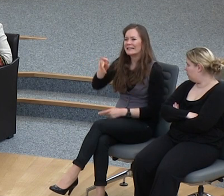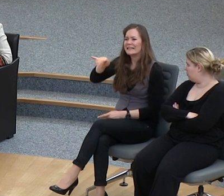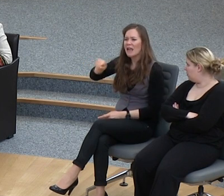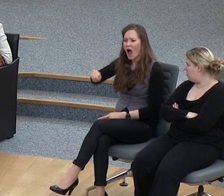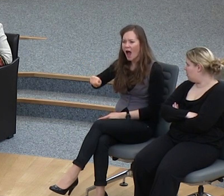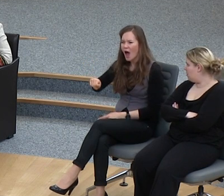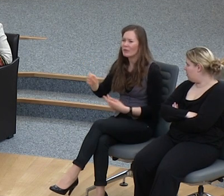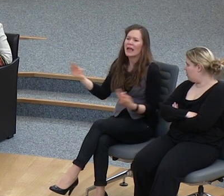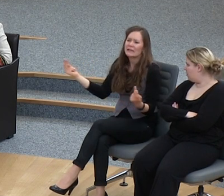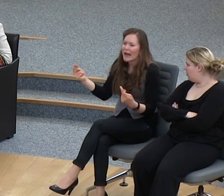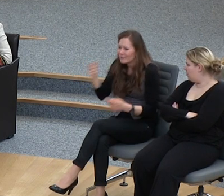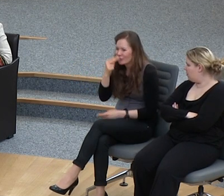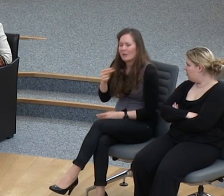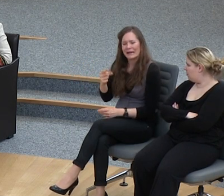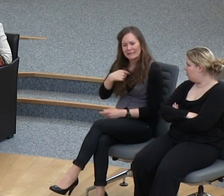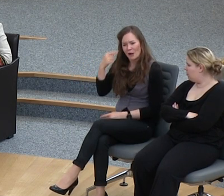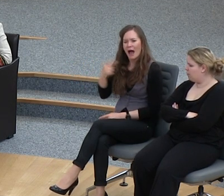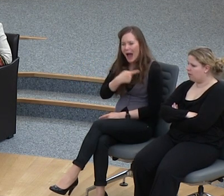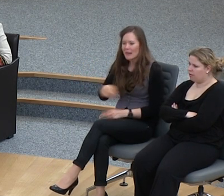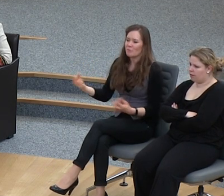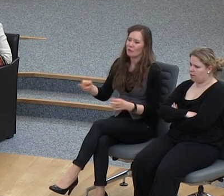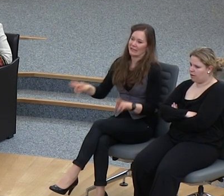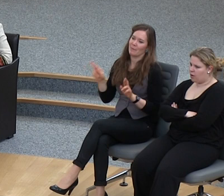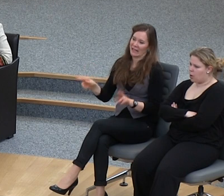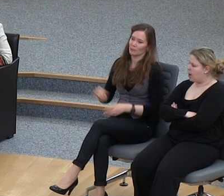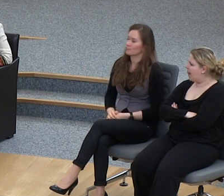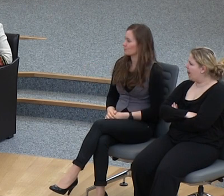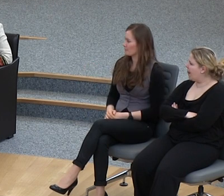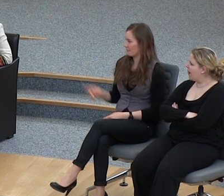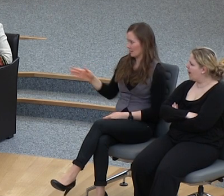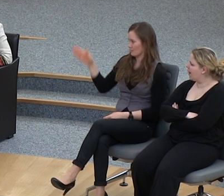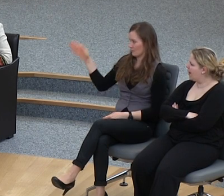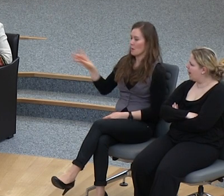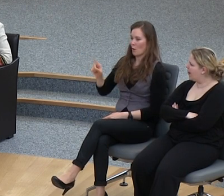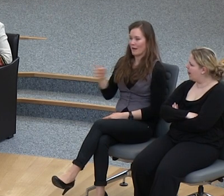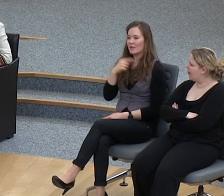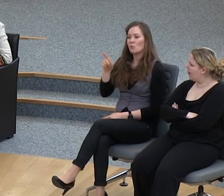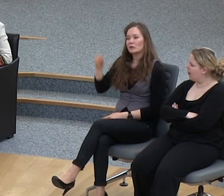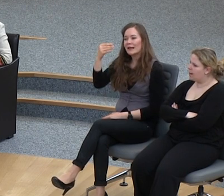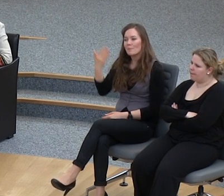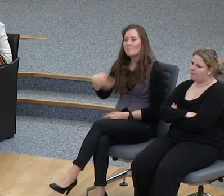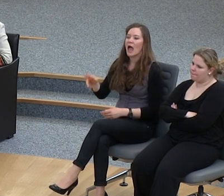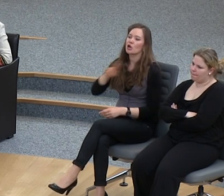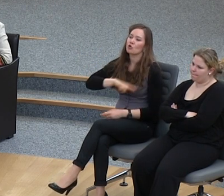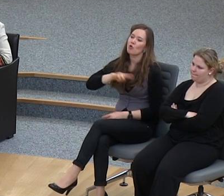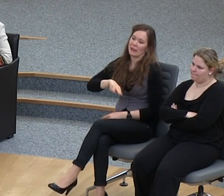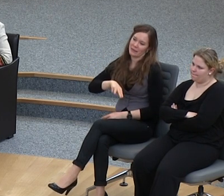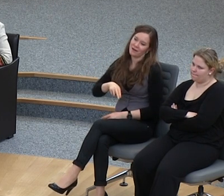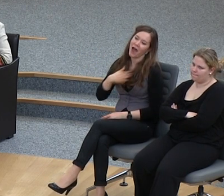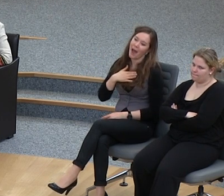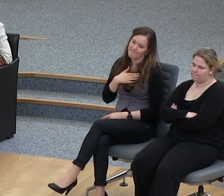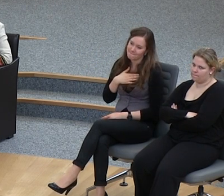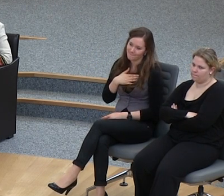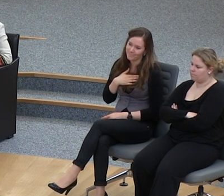ich glaube, da haben wir noch einen langen Weg vor uns. Also wir müssen lernen, auch wieder ein bisschen mehr Geduld zu haben, einfach